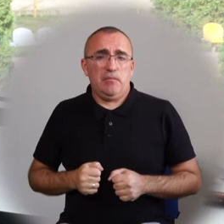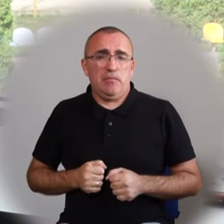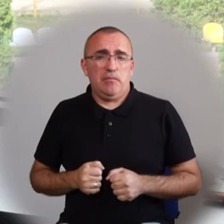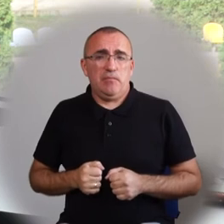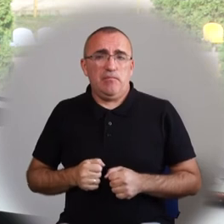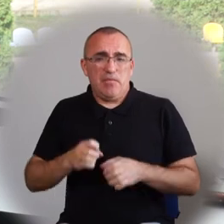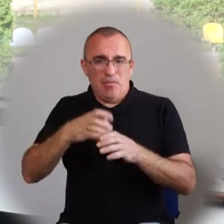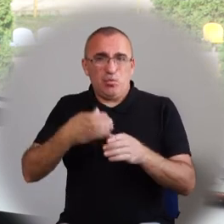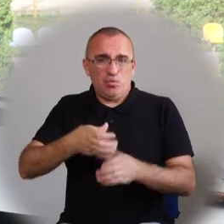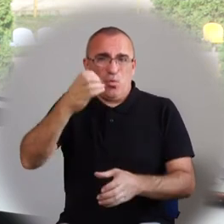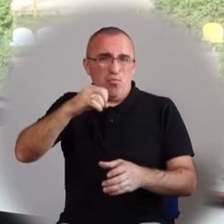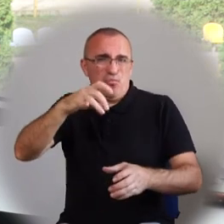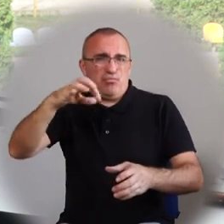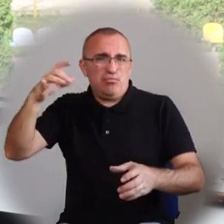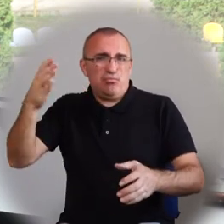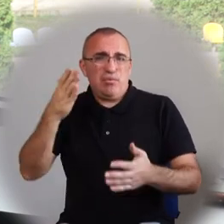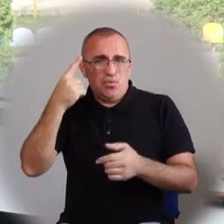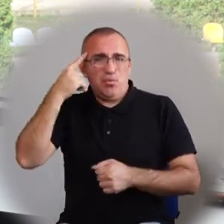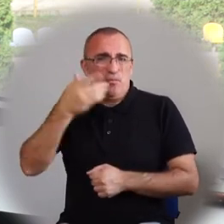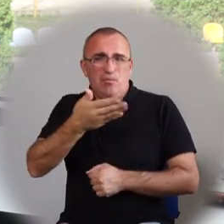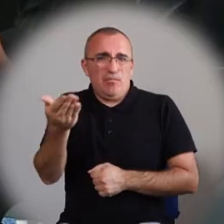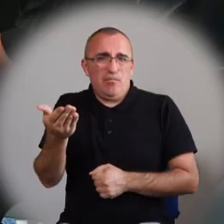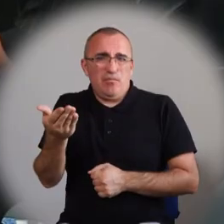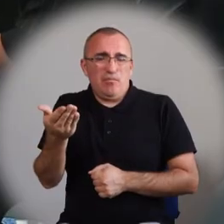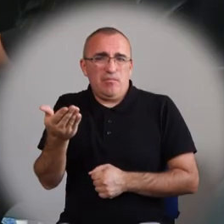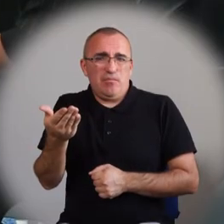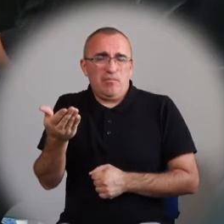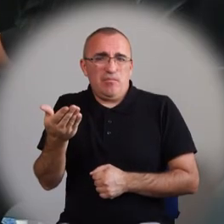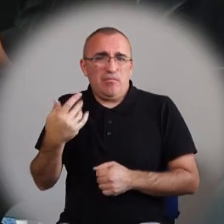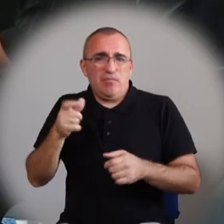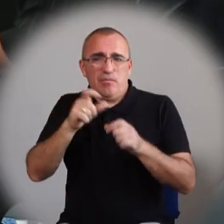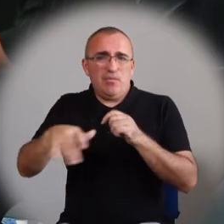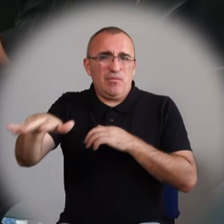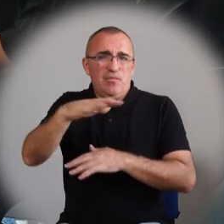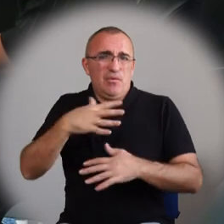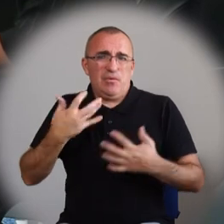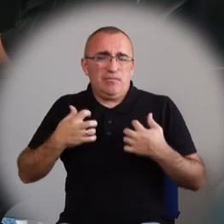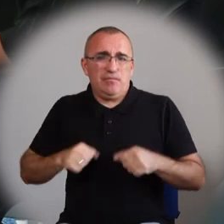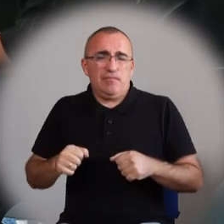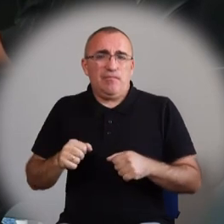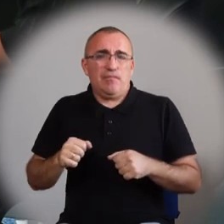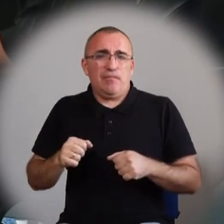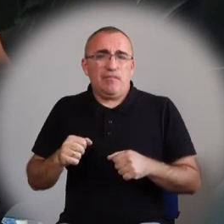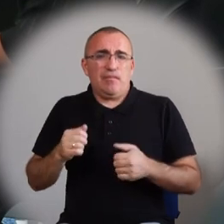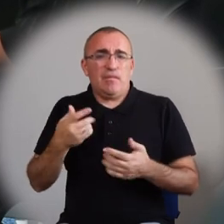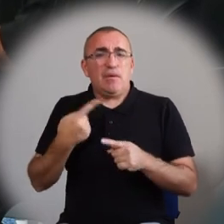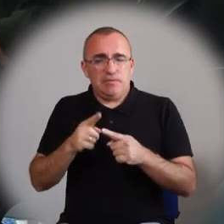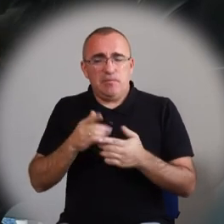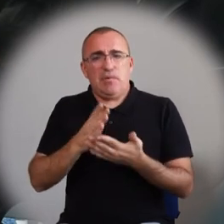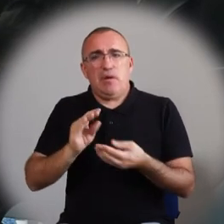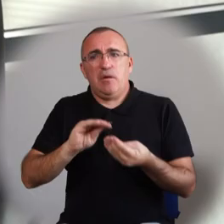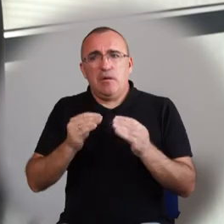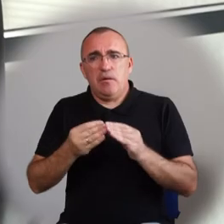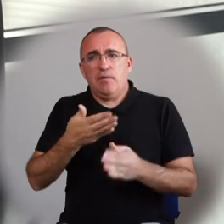який валить з тих труб, я думаю, набрид мешканцям навколишніх будинків і мешканцям Олександрії. Так, з